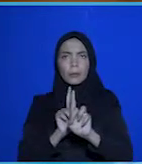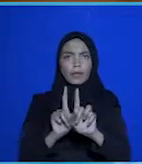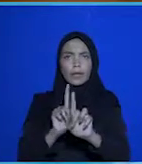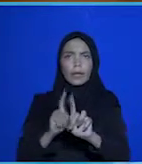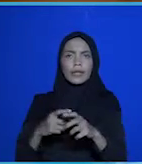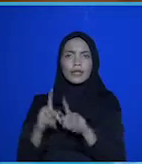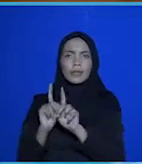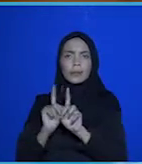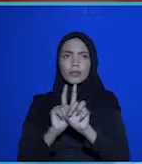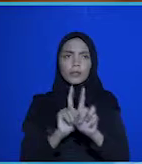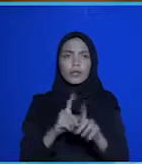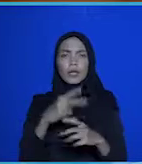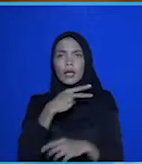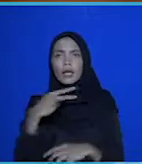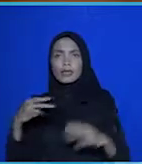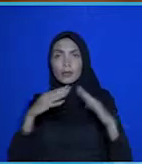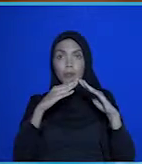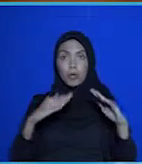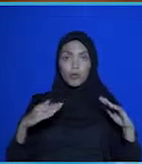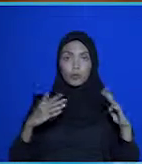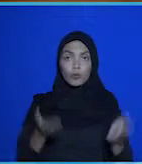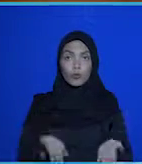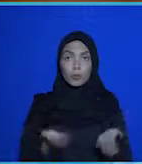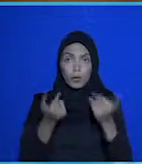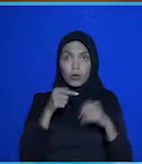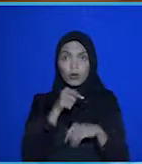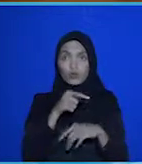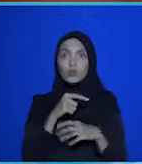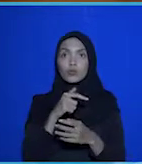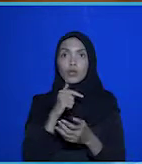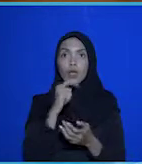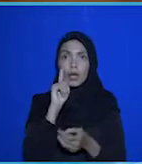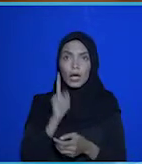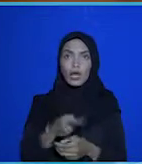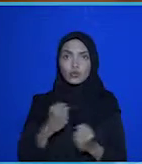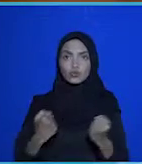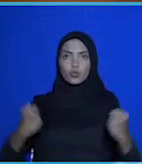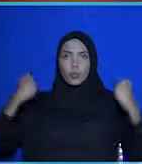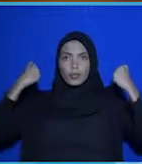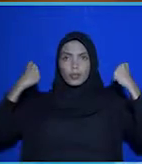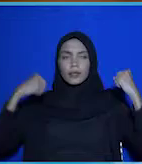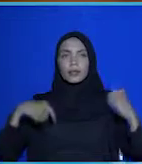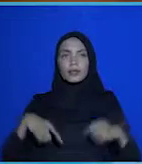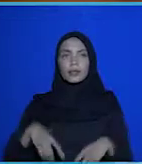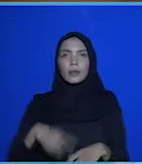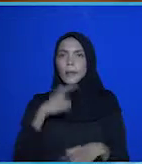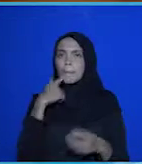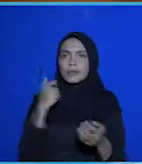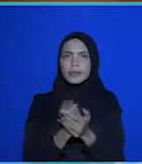memberikan pendampingan teknis sehingga bangunan-bangunan yang dibangun kembali itu harus